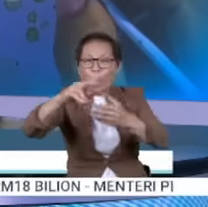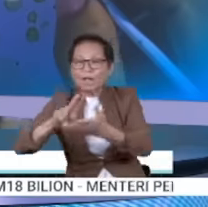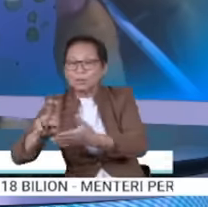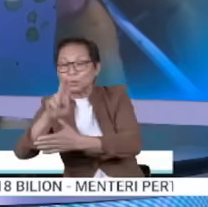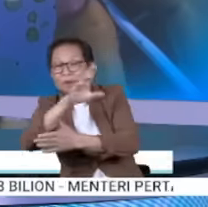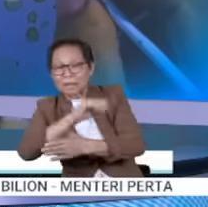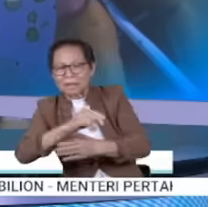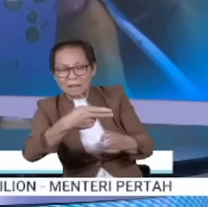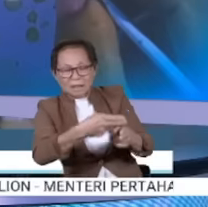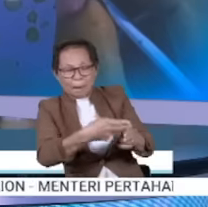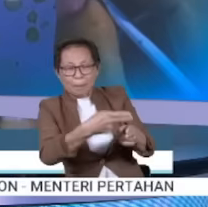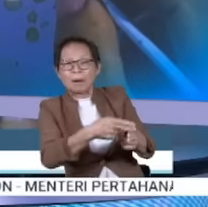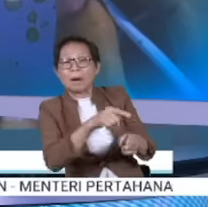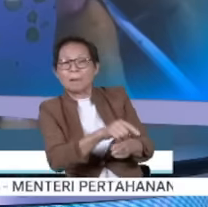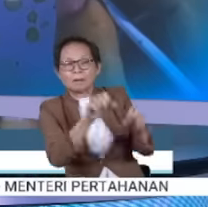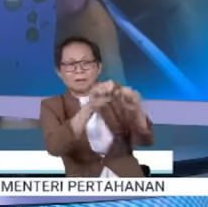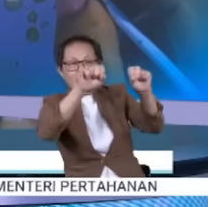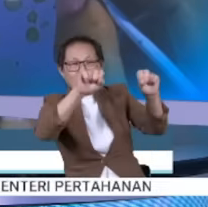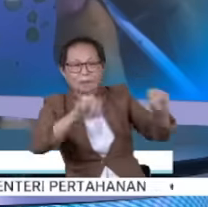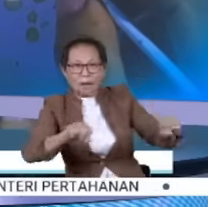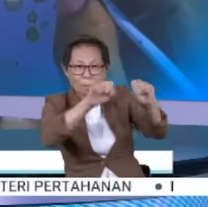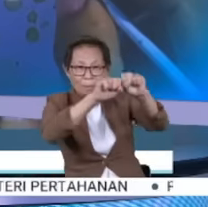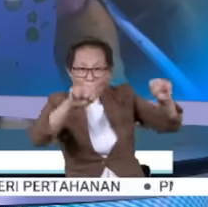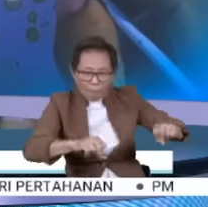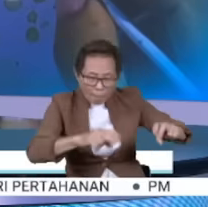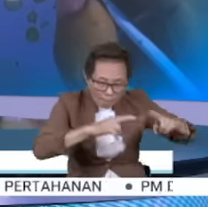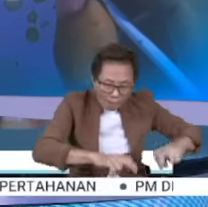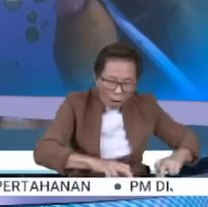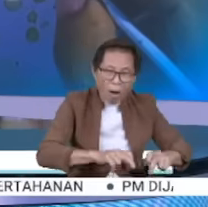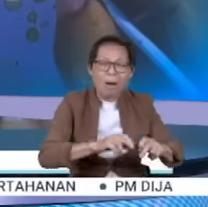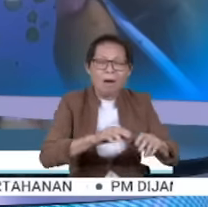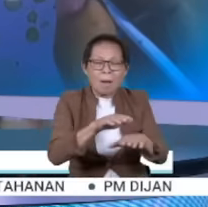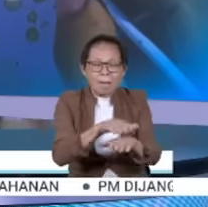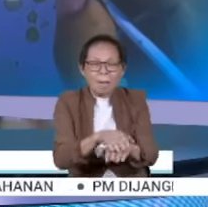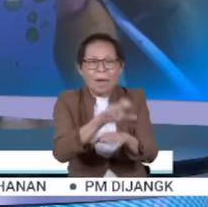dan DJ namakan sebagai station penyelidikan alami